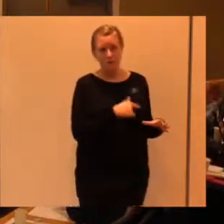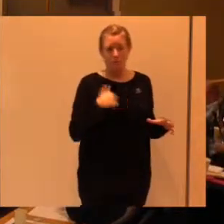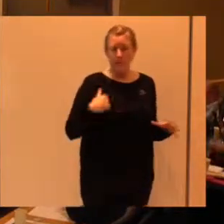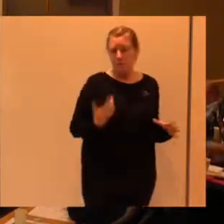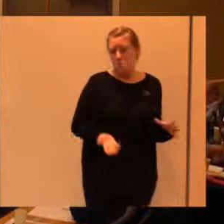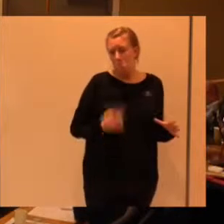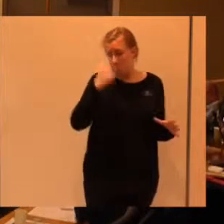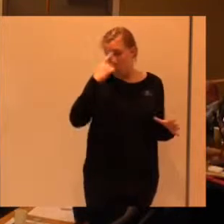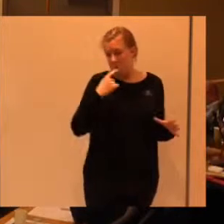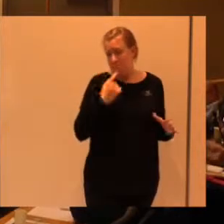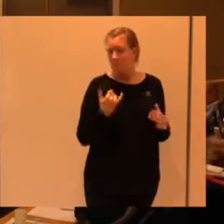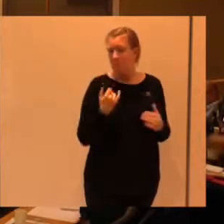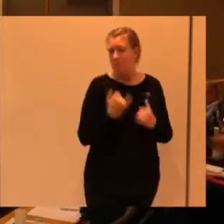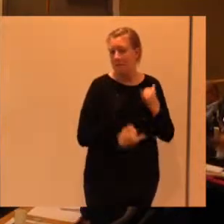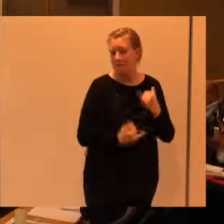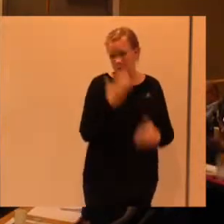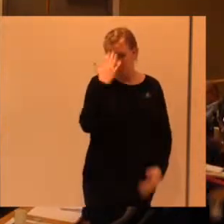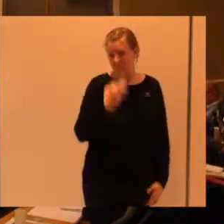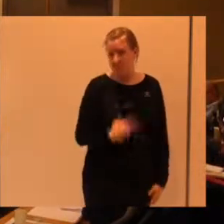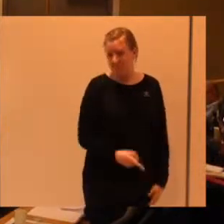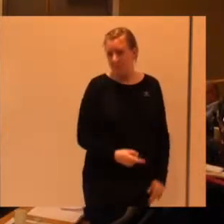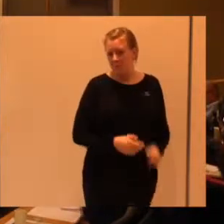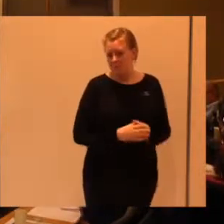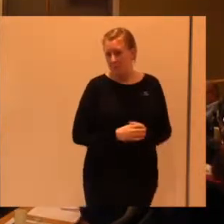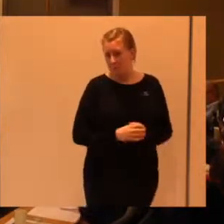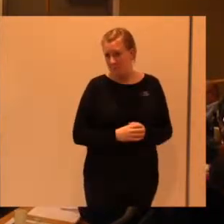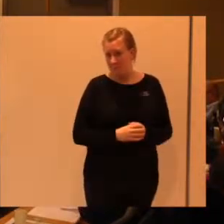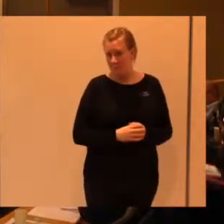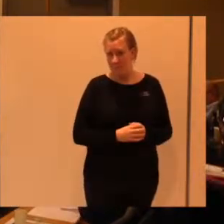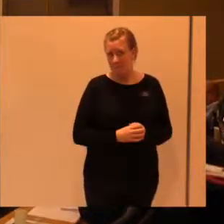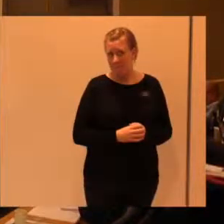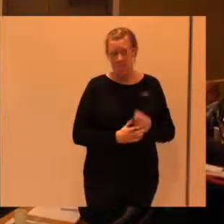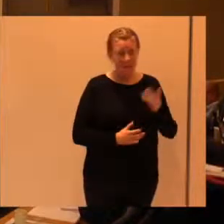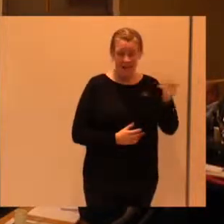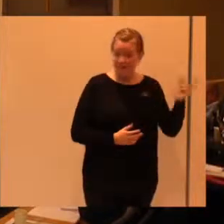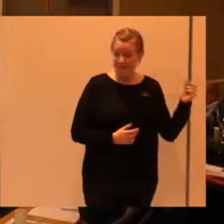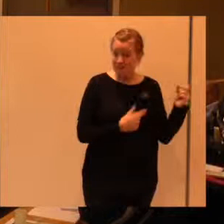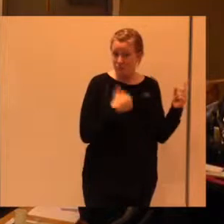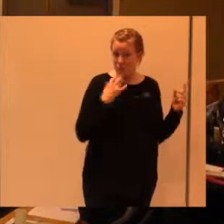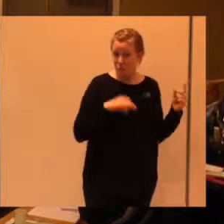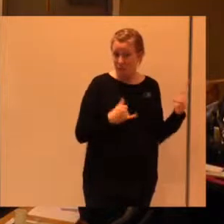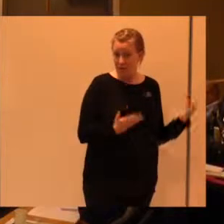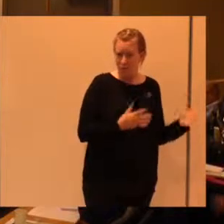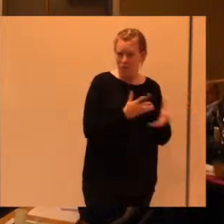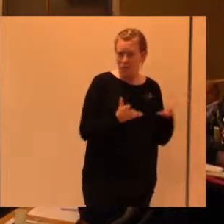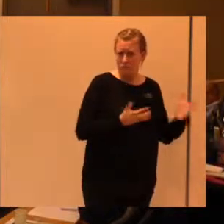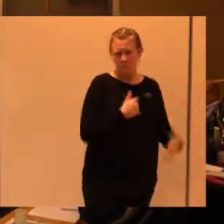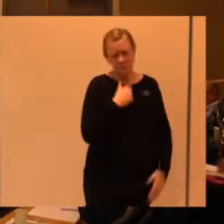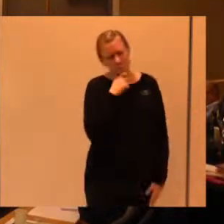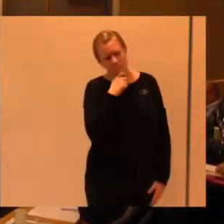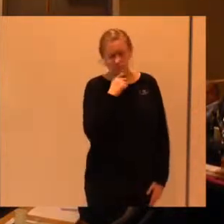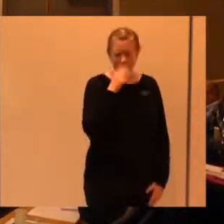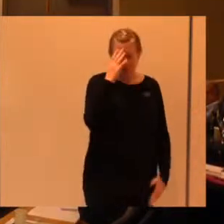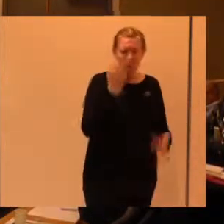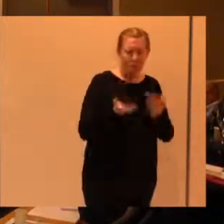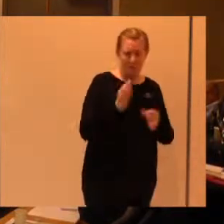vet minst om hur man egentligen gör. Ganska många av de andra sakerna som vi pratar om här, det har vi en idé om hur vi